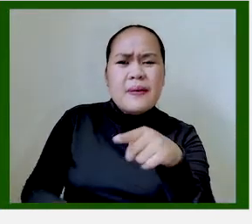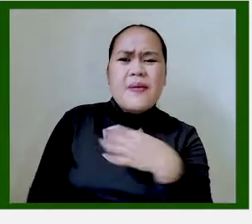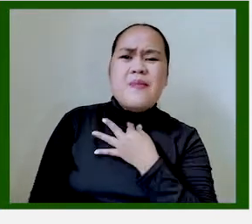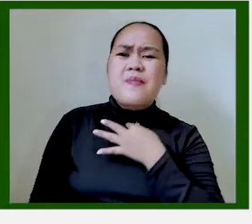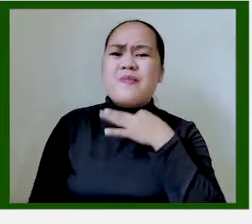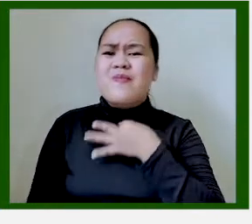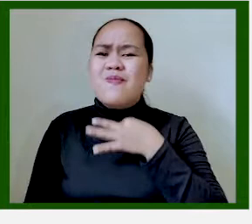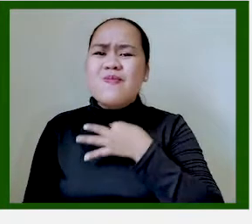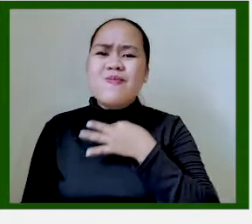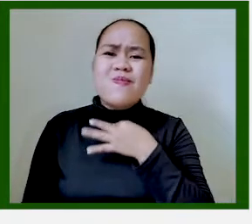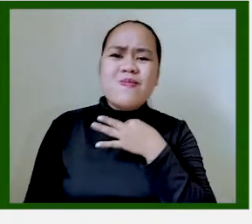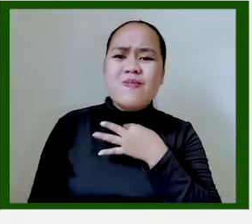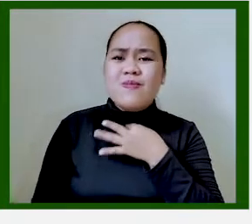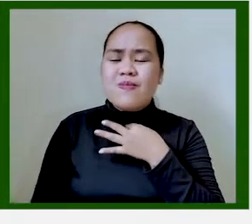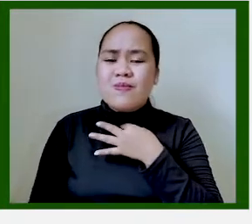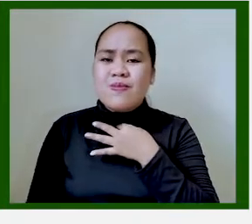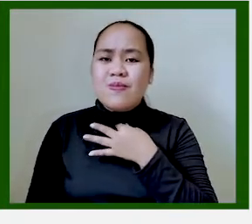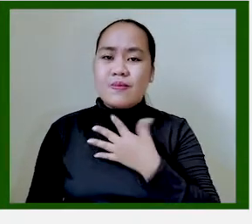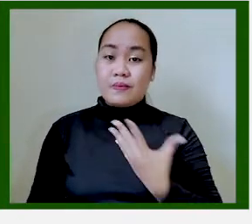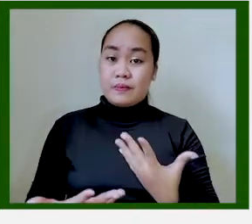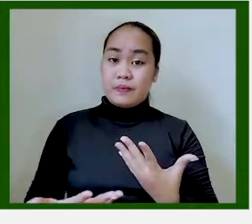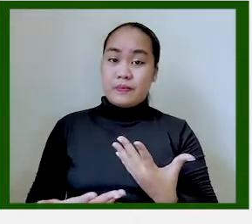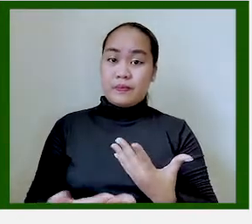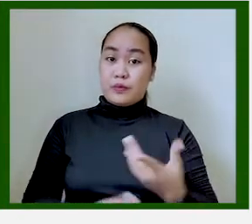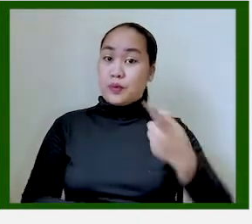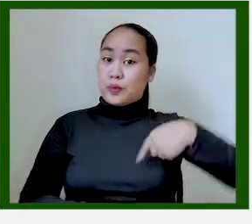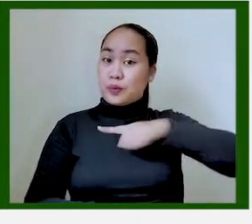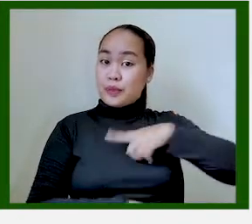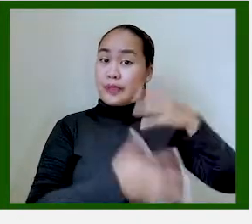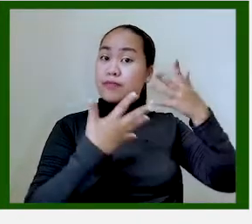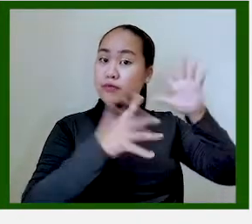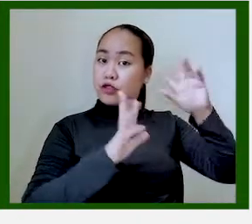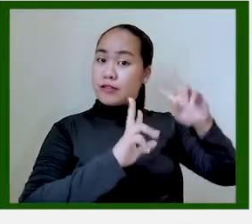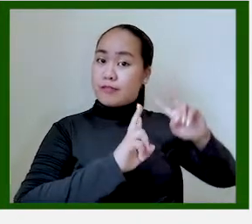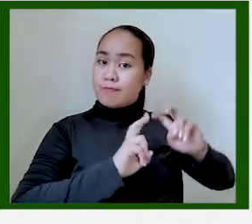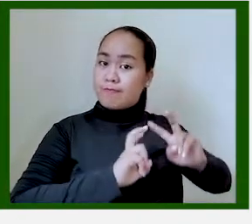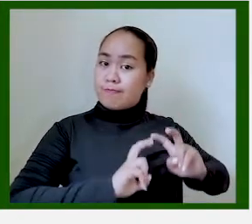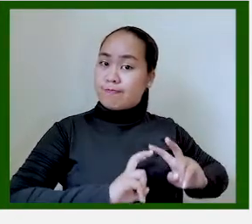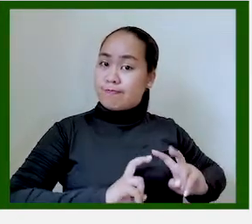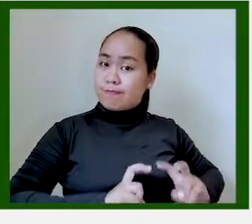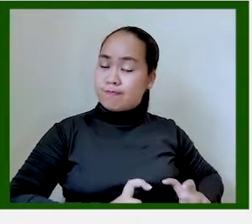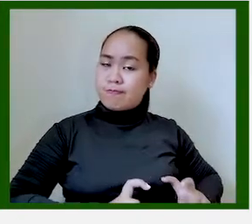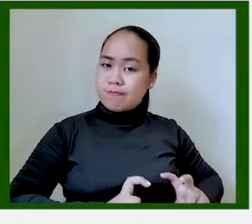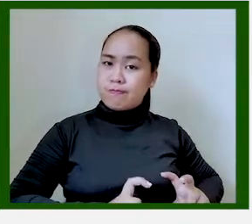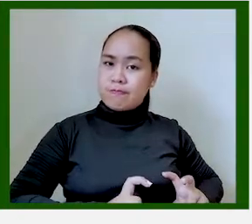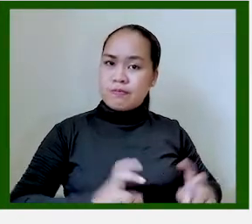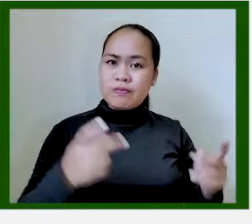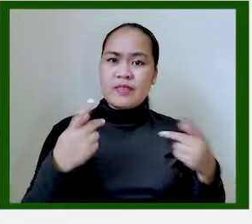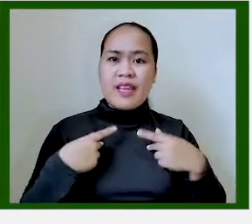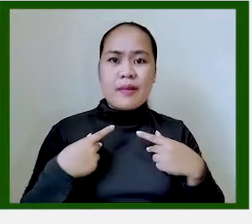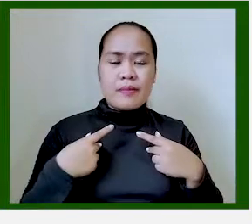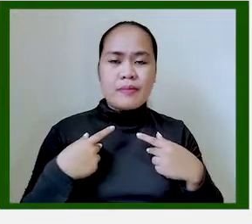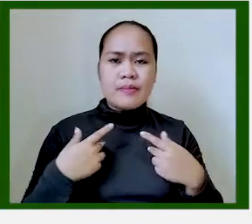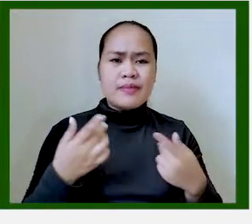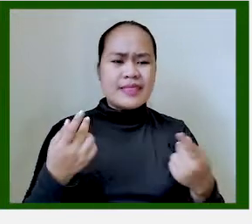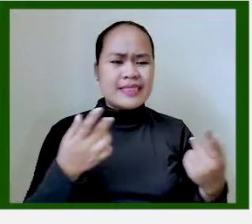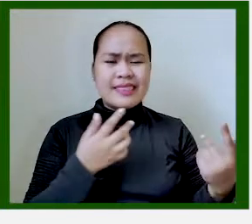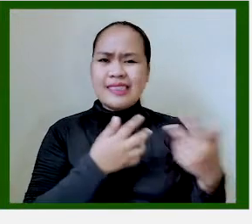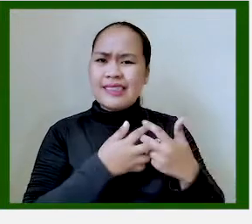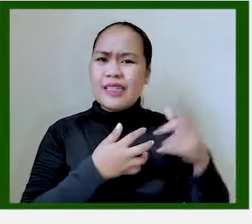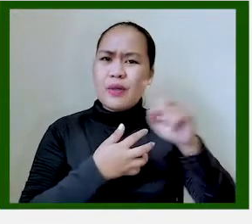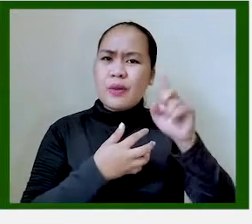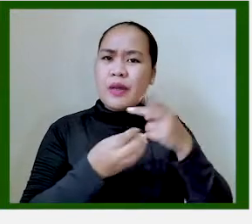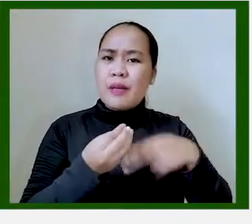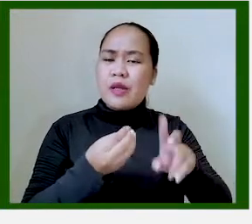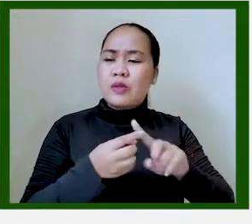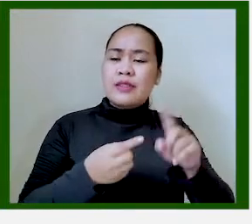no? So base sa ating mga investigasyon, ano ang magkakatuwang sa investigation dito, of course ang